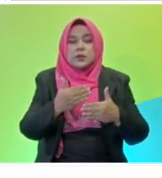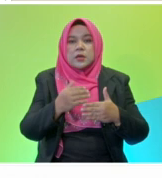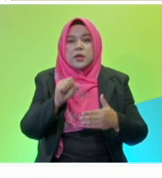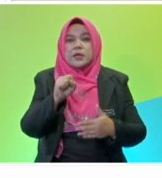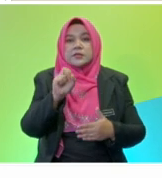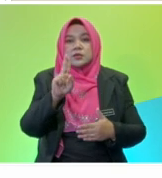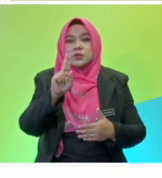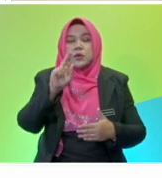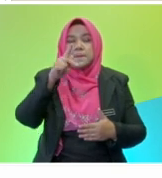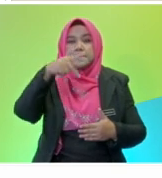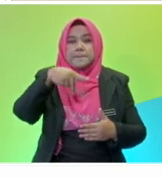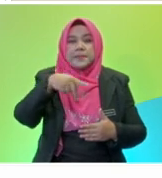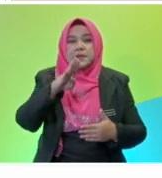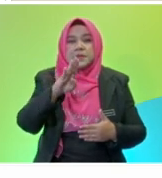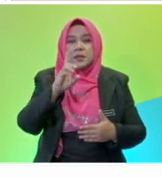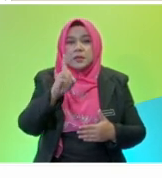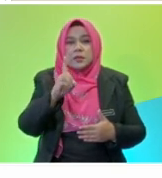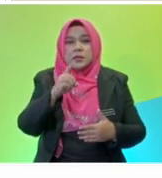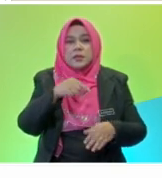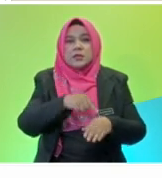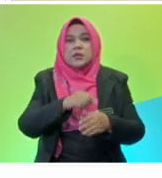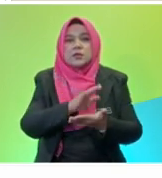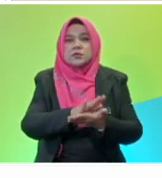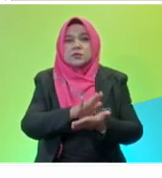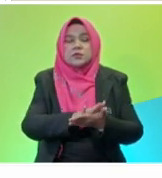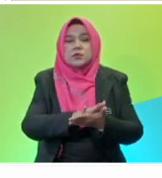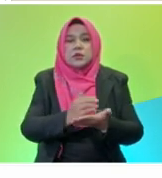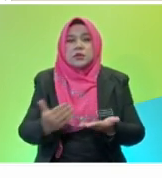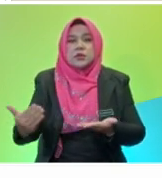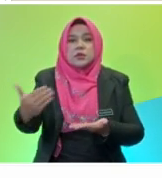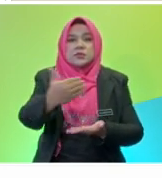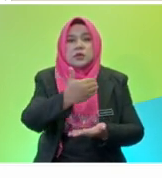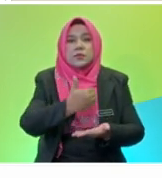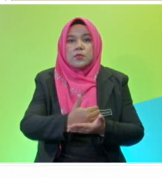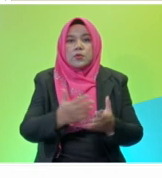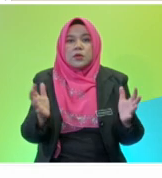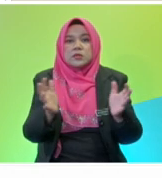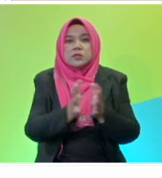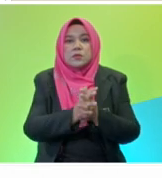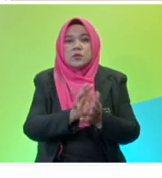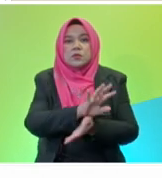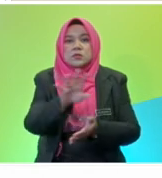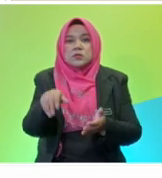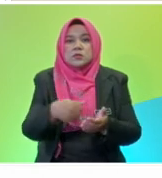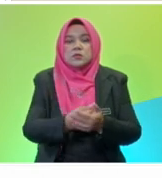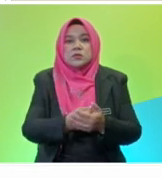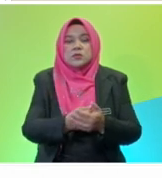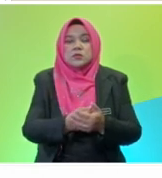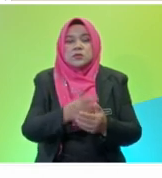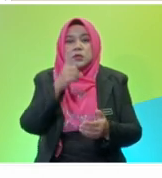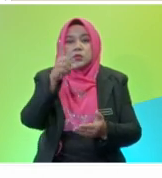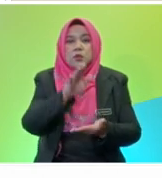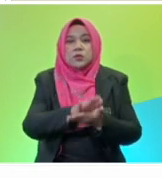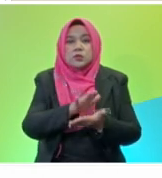dimana dia gabung semua sekali untuk setiap kelas tuh ada Kanada untuk setiap subjek dia ada